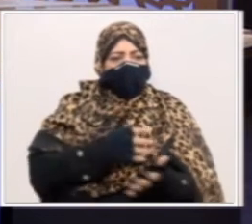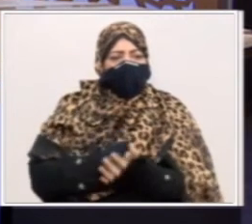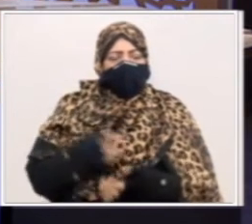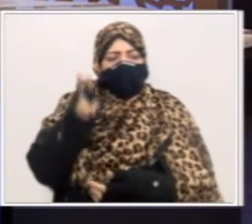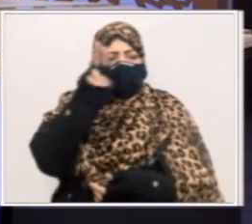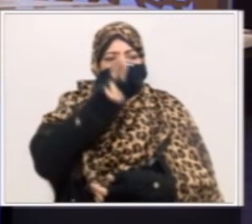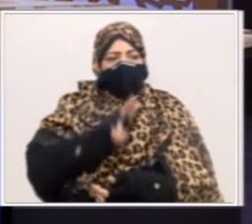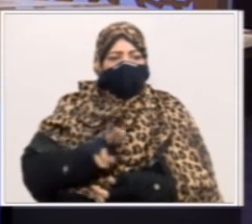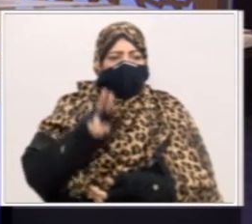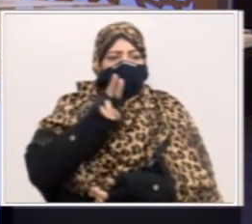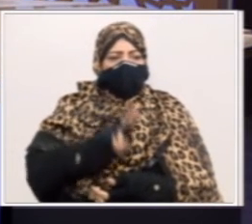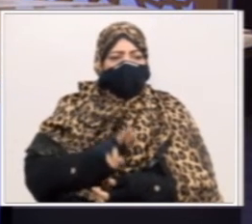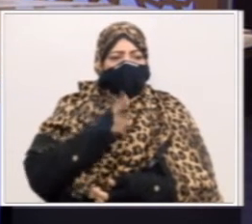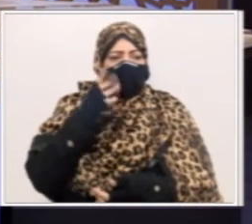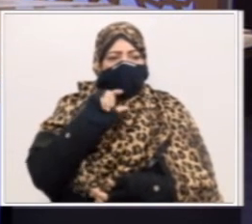رمضان.